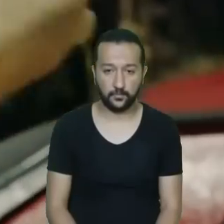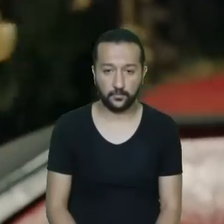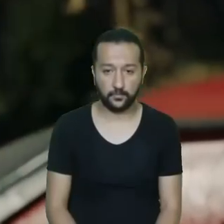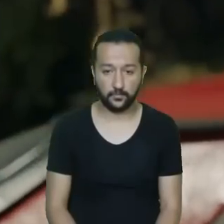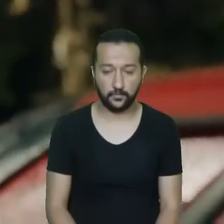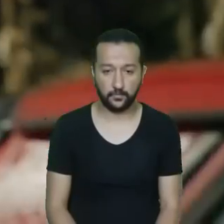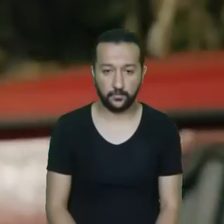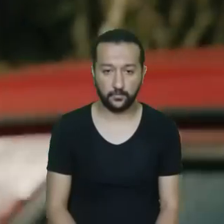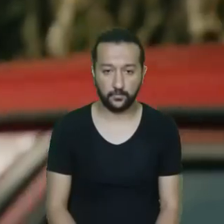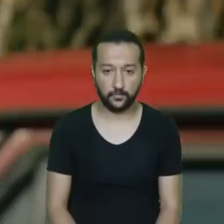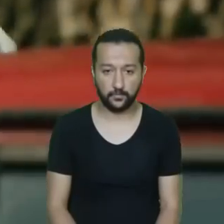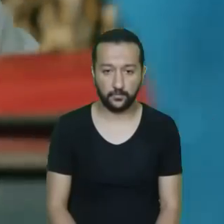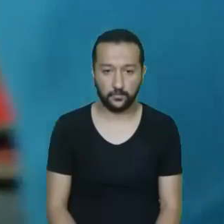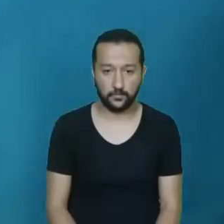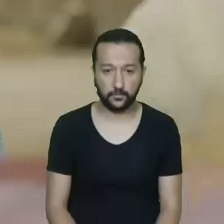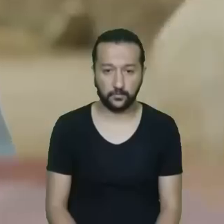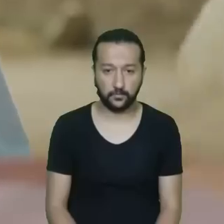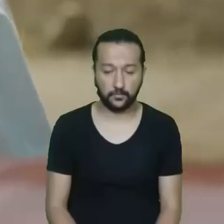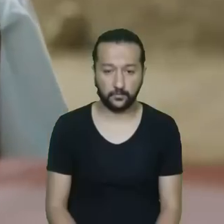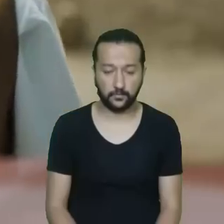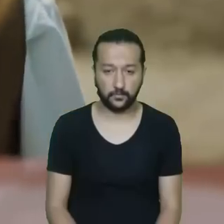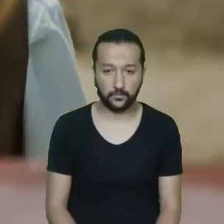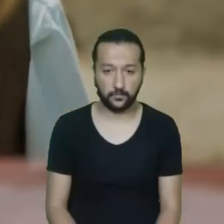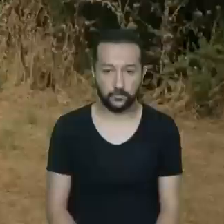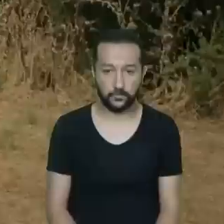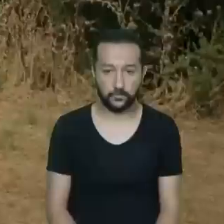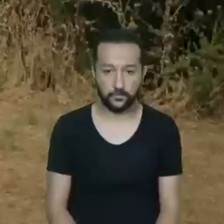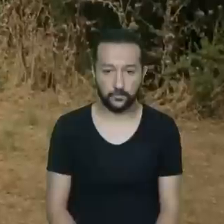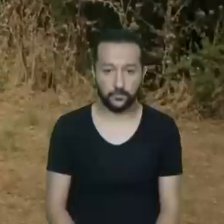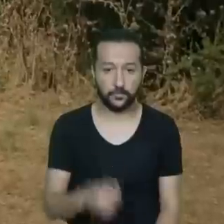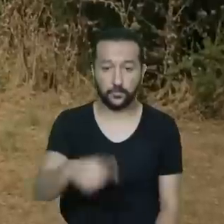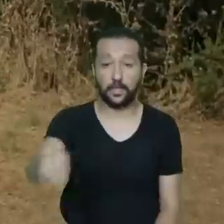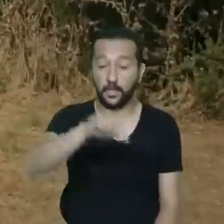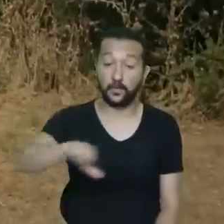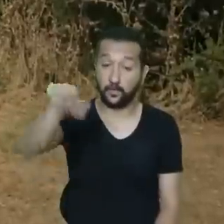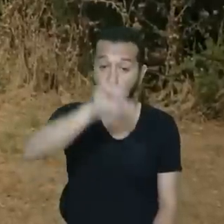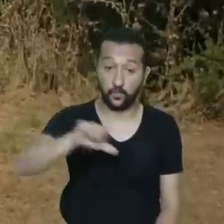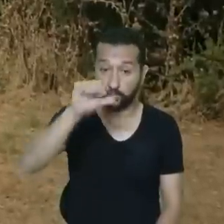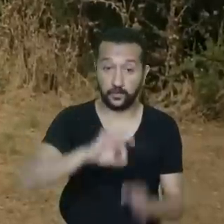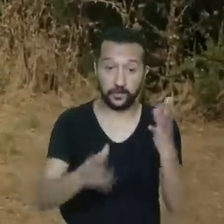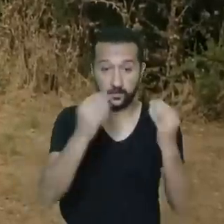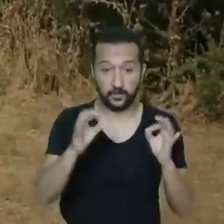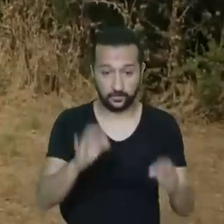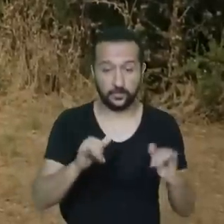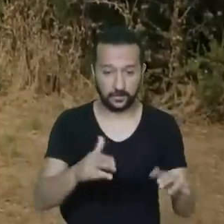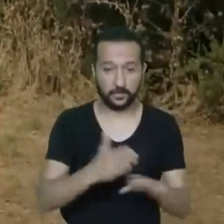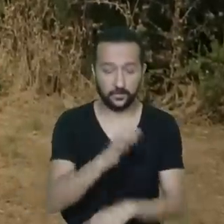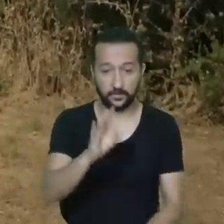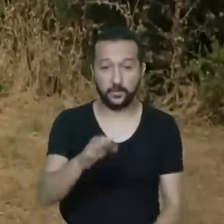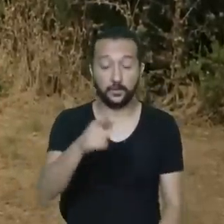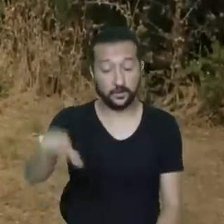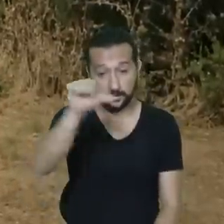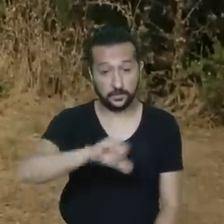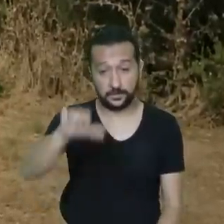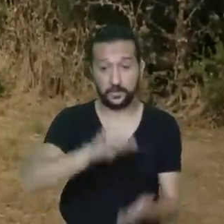Küçük bidonun dibinde 5 parmak kadar topladı. Arabanın üstüne döküyor. Öyle her yandan döken bir iyi tutuşsun değil mi? Aynen. Islat